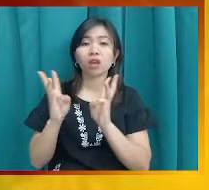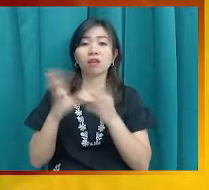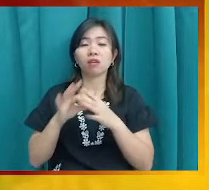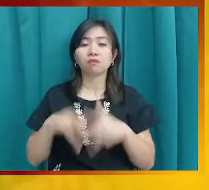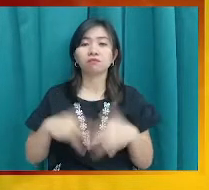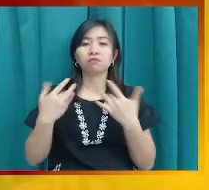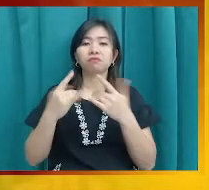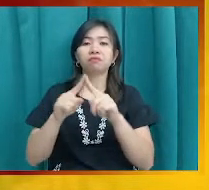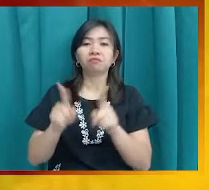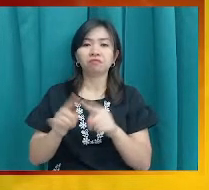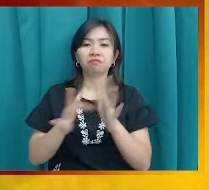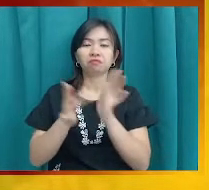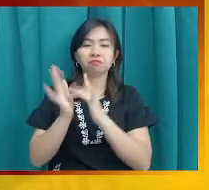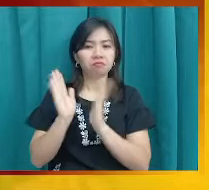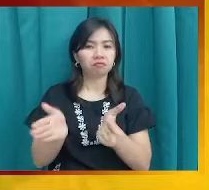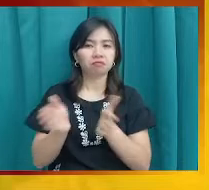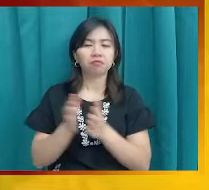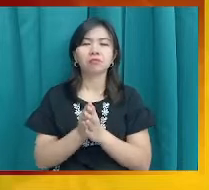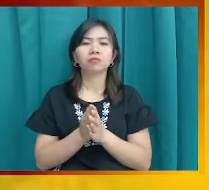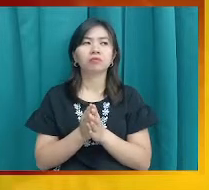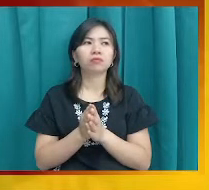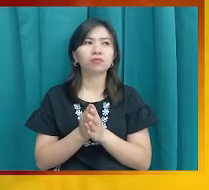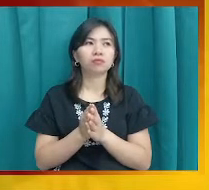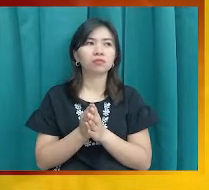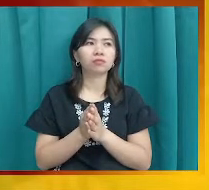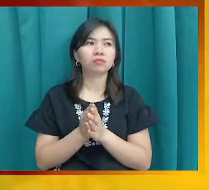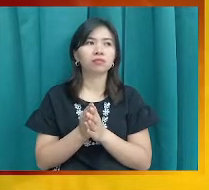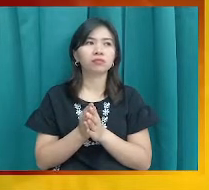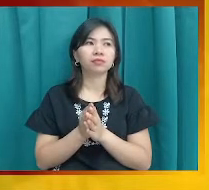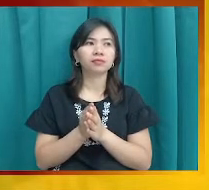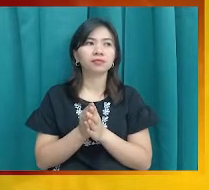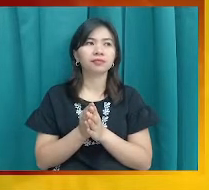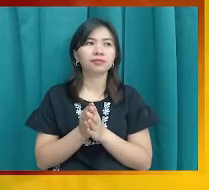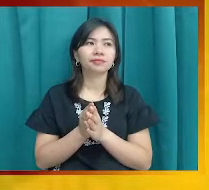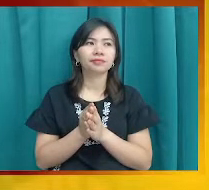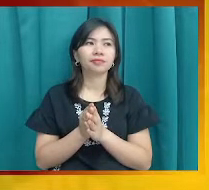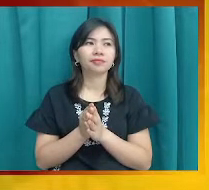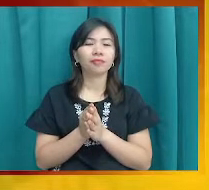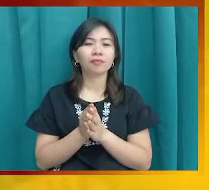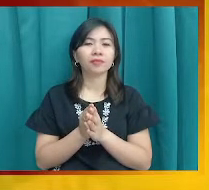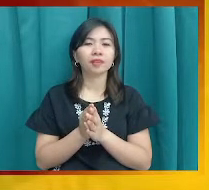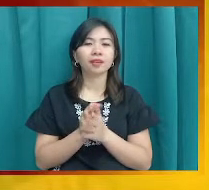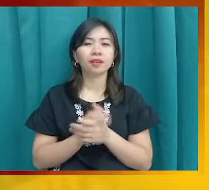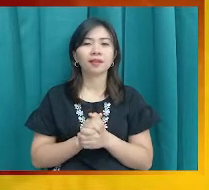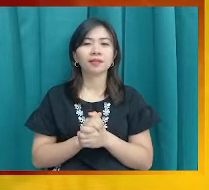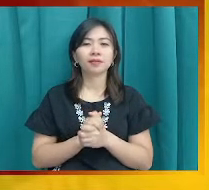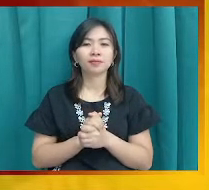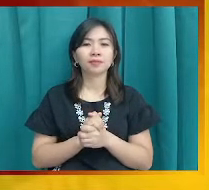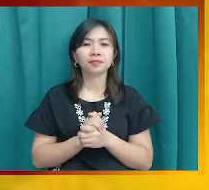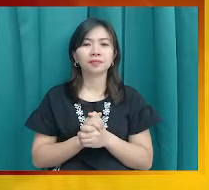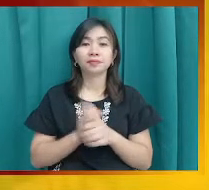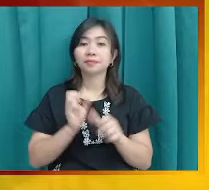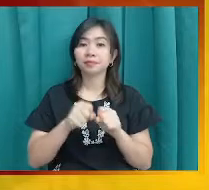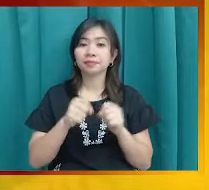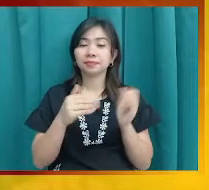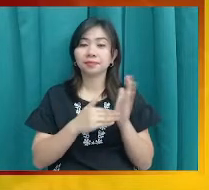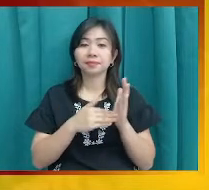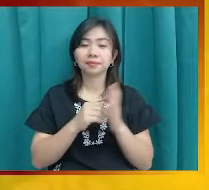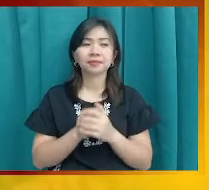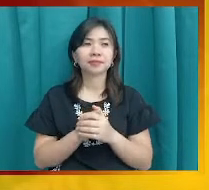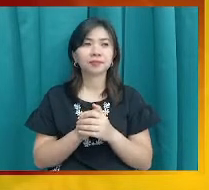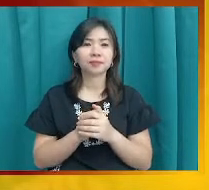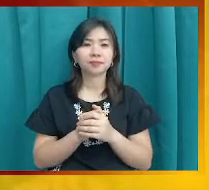Medyo kaibahan lang noon, kagandahan, at may ganun yung bias. Anyway, sige. So, kaya